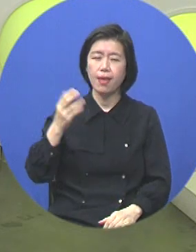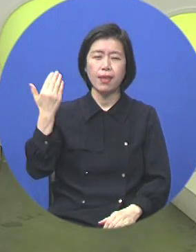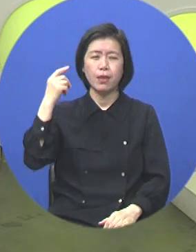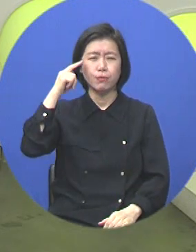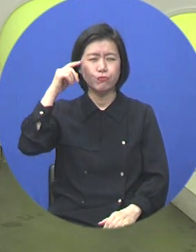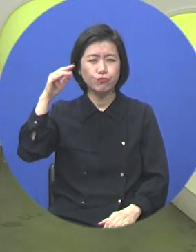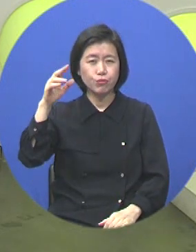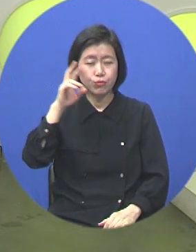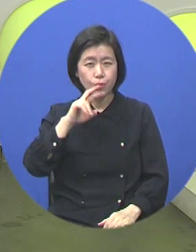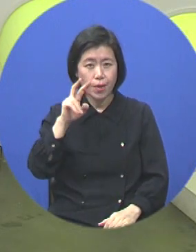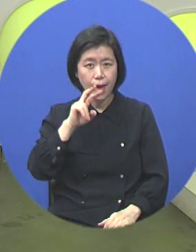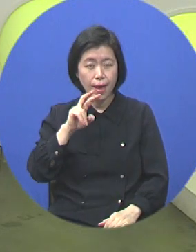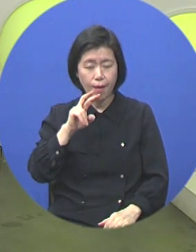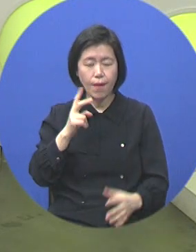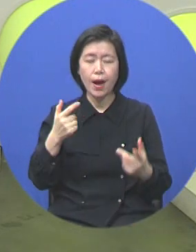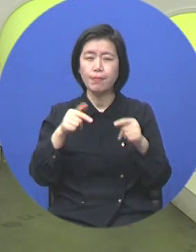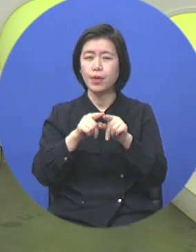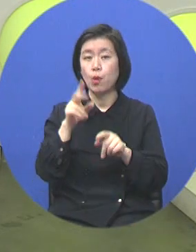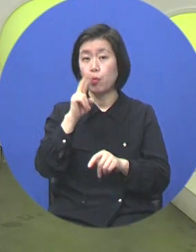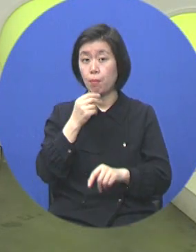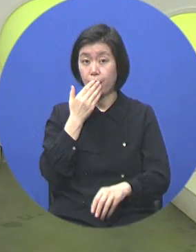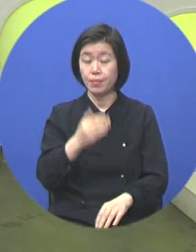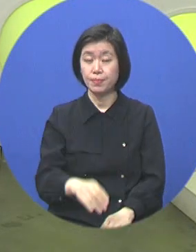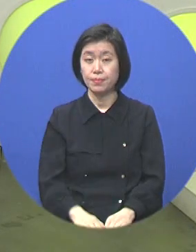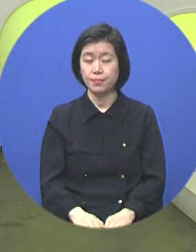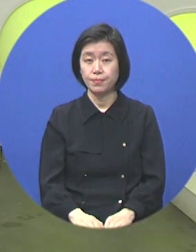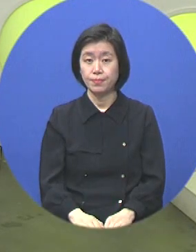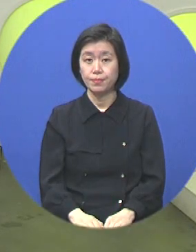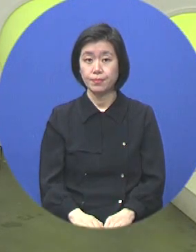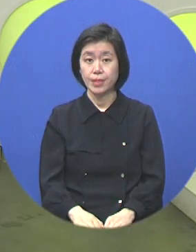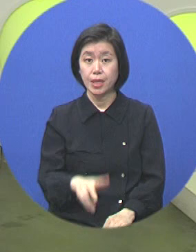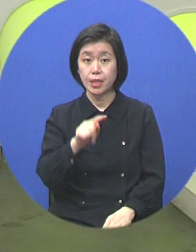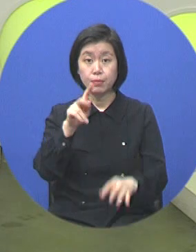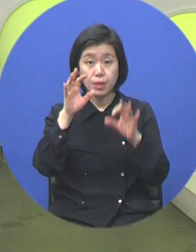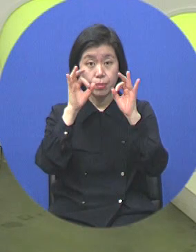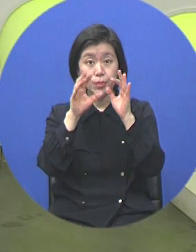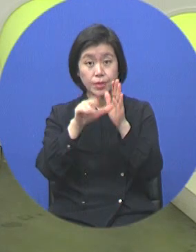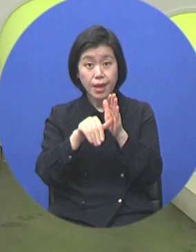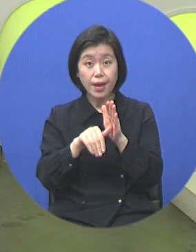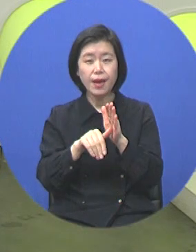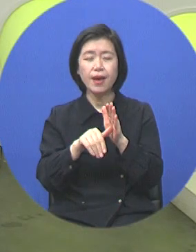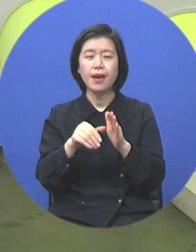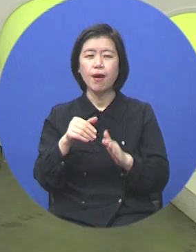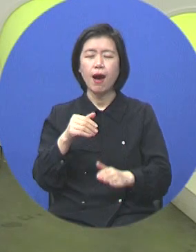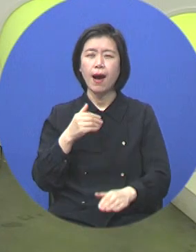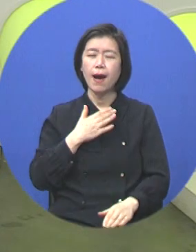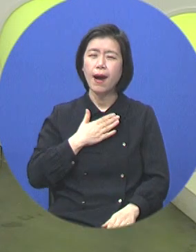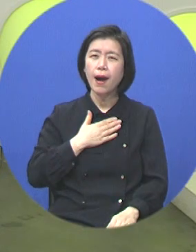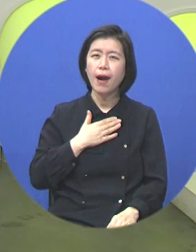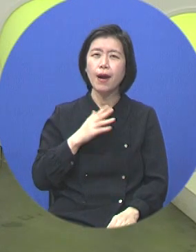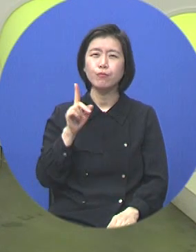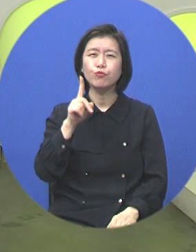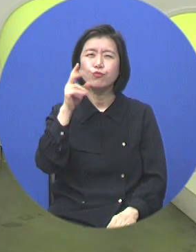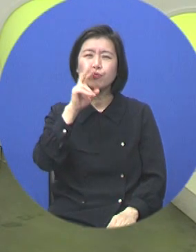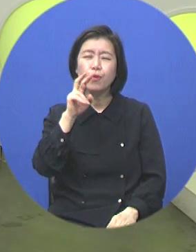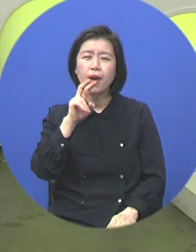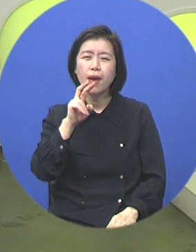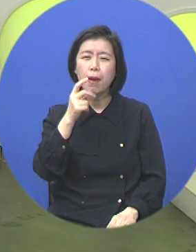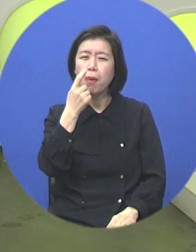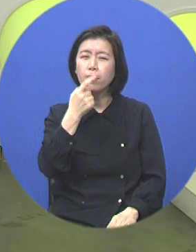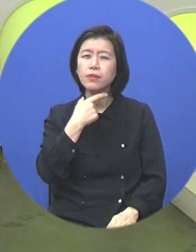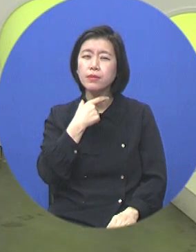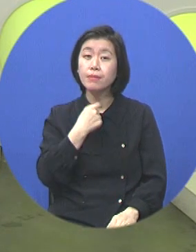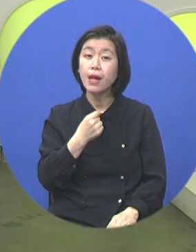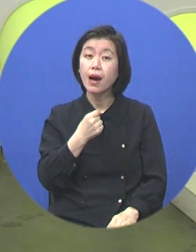노래도 다 나오고. 예. 자, 우리 어머님 요즘 TV 좀 보시면서 어떤 노래를 좀 내가 조금 배웠으면 좋겠다